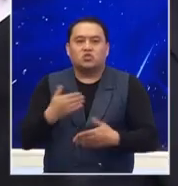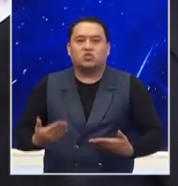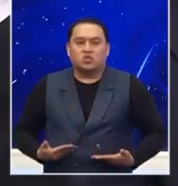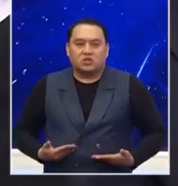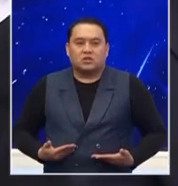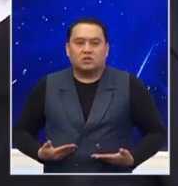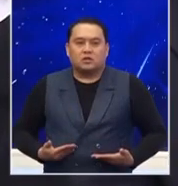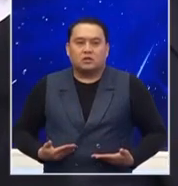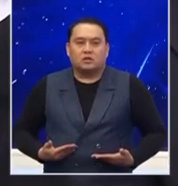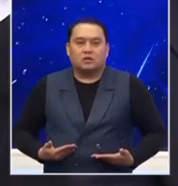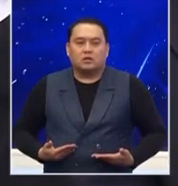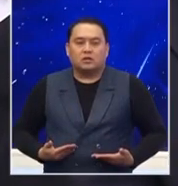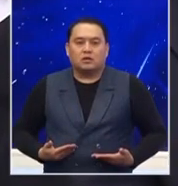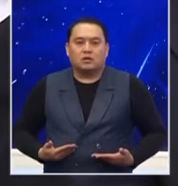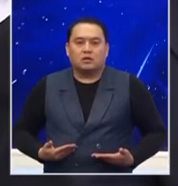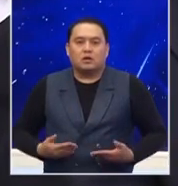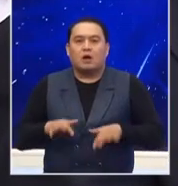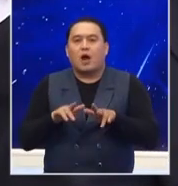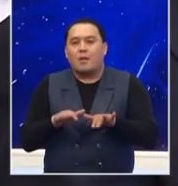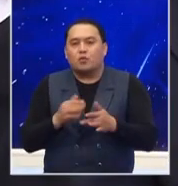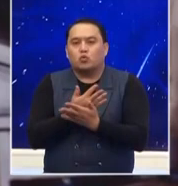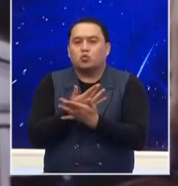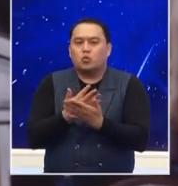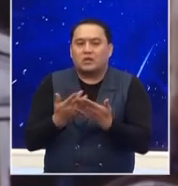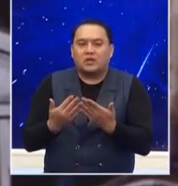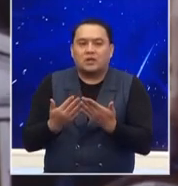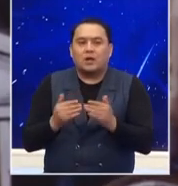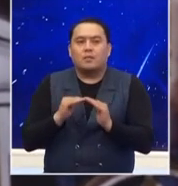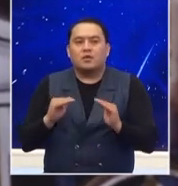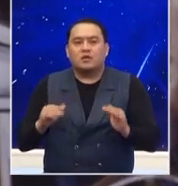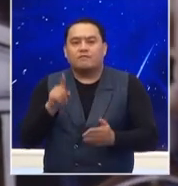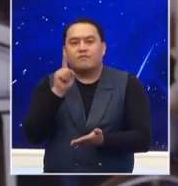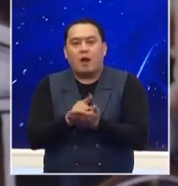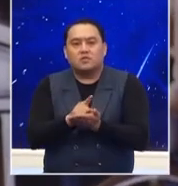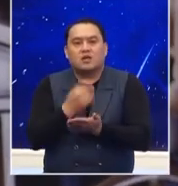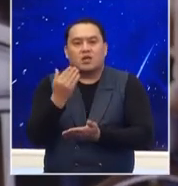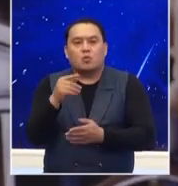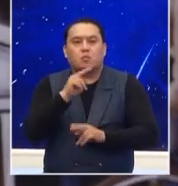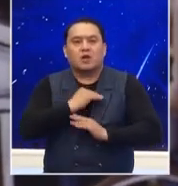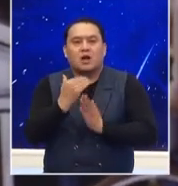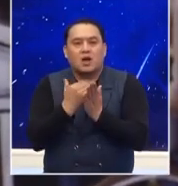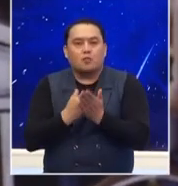жизни, там, вода, компьютер, басха, балабакша. Вы должны эту программу